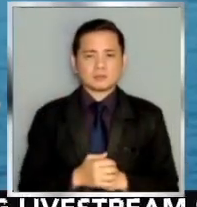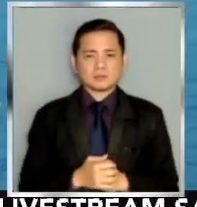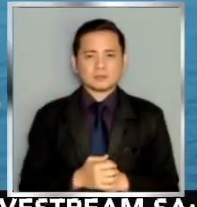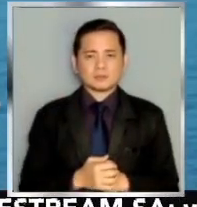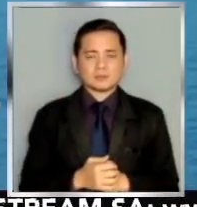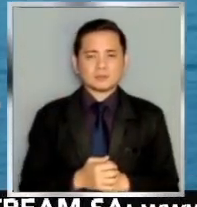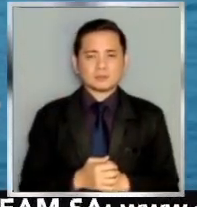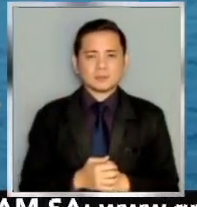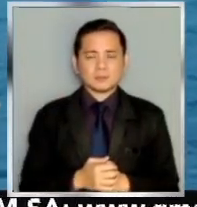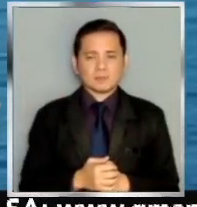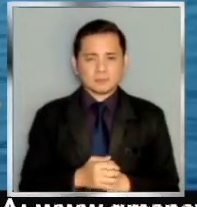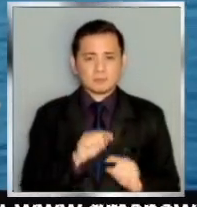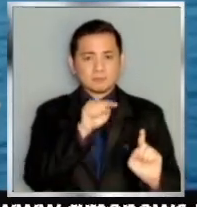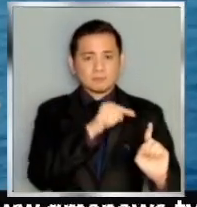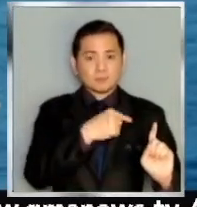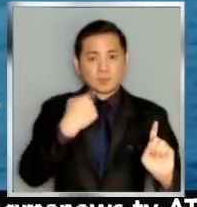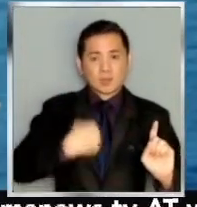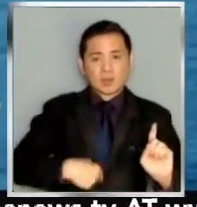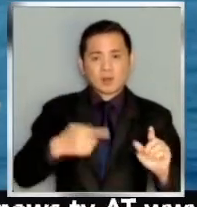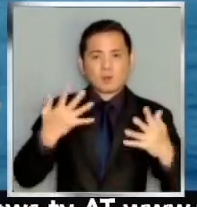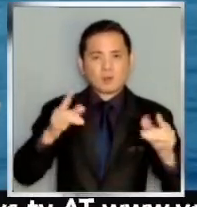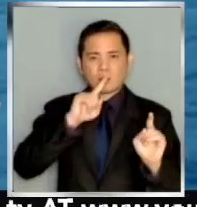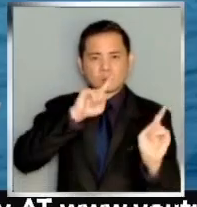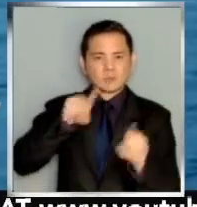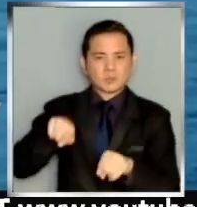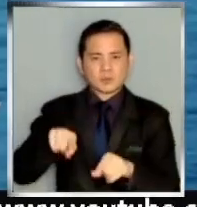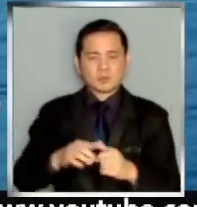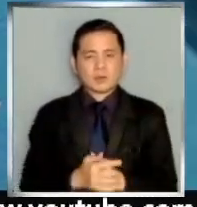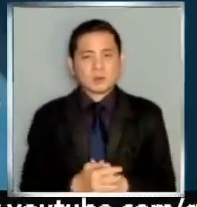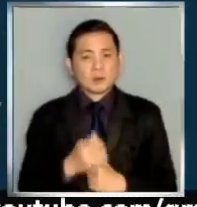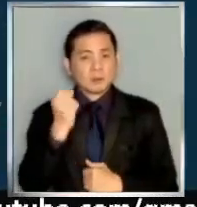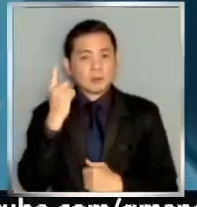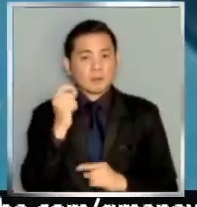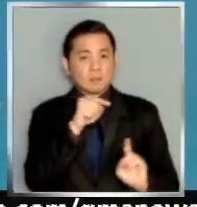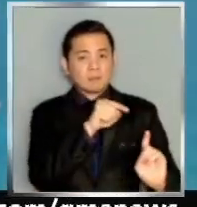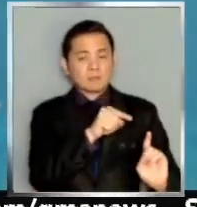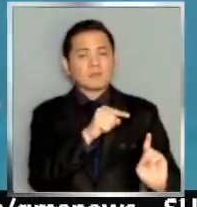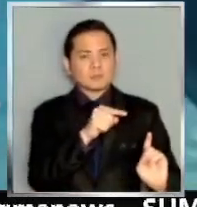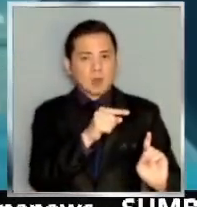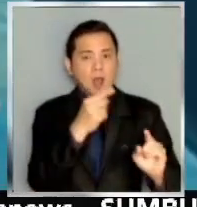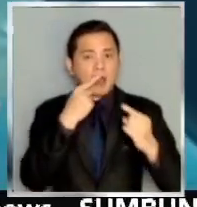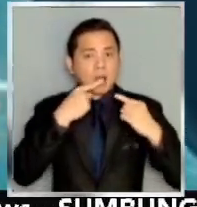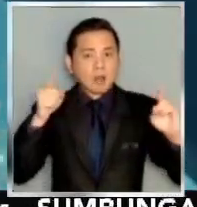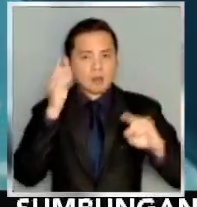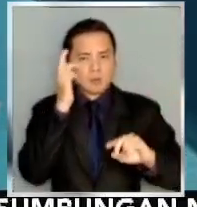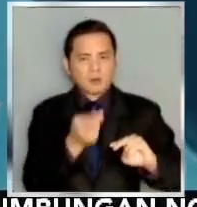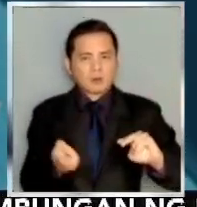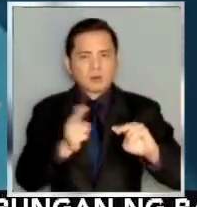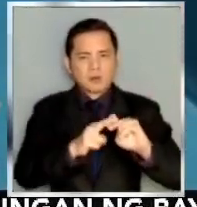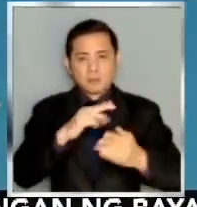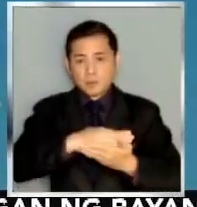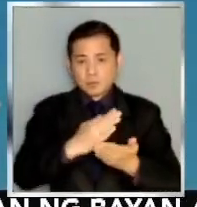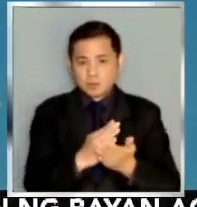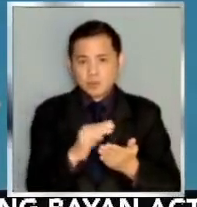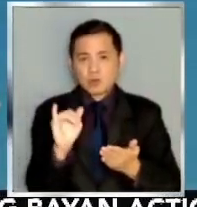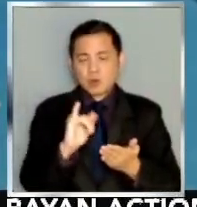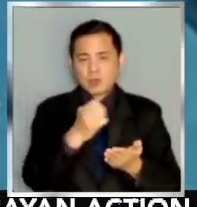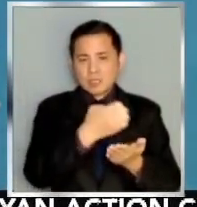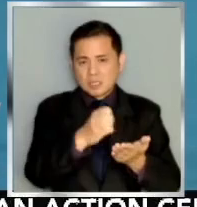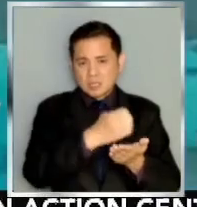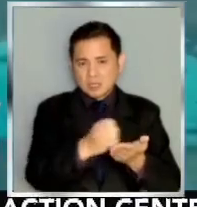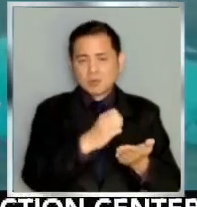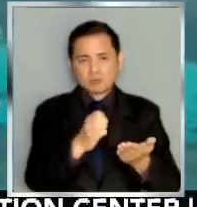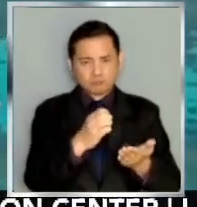pang pahayag ang China kaugnay nito. Pero inanunsyo nilang dadagdagan nito ang budget at paggastos ng militar nila na